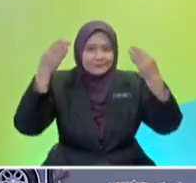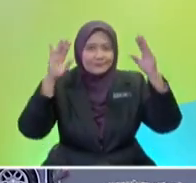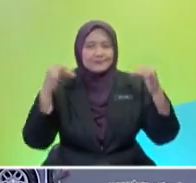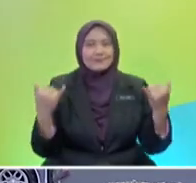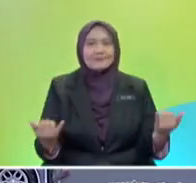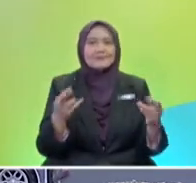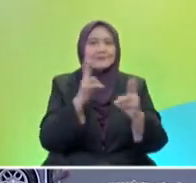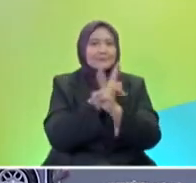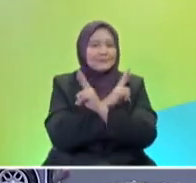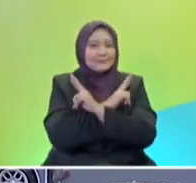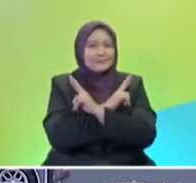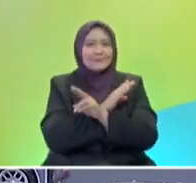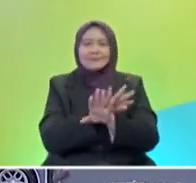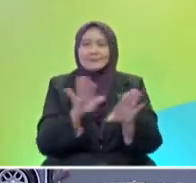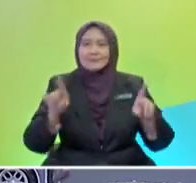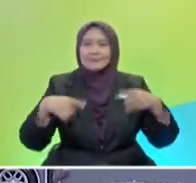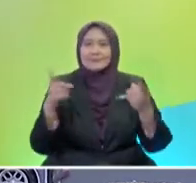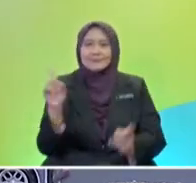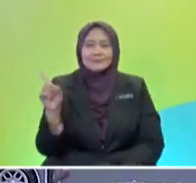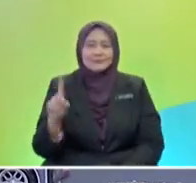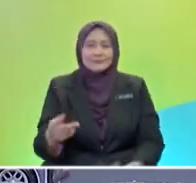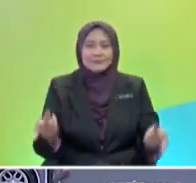seketika jangan kemana-mana